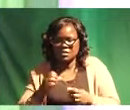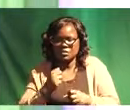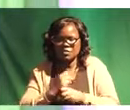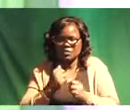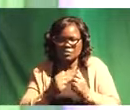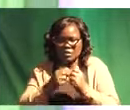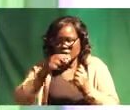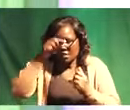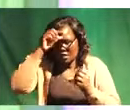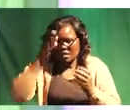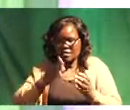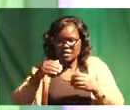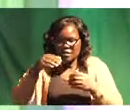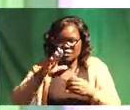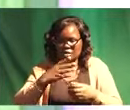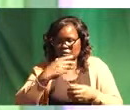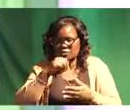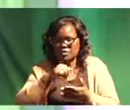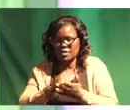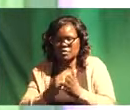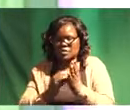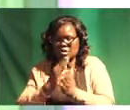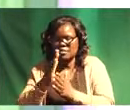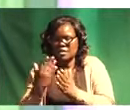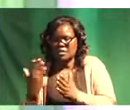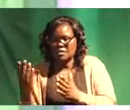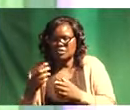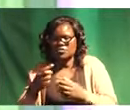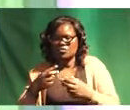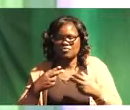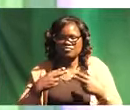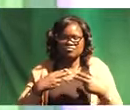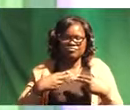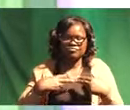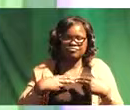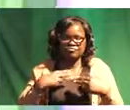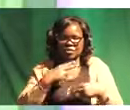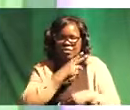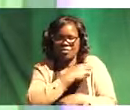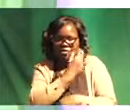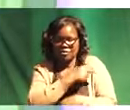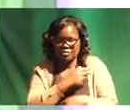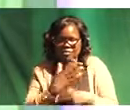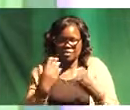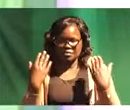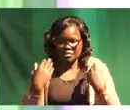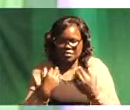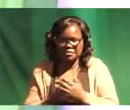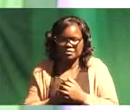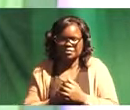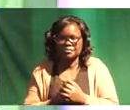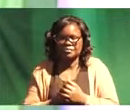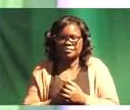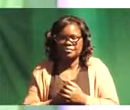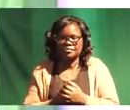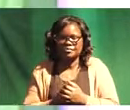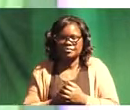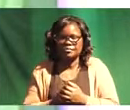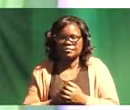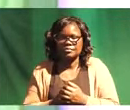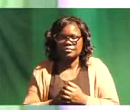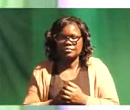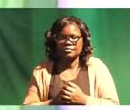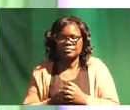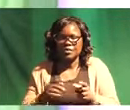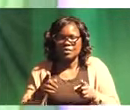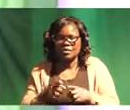na governor wenu ili tupange mambo ya matibabu ya hapa Meru County. Mimi vile